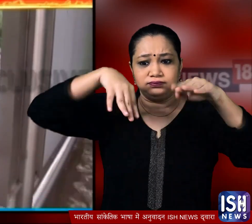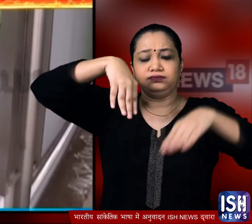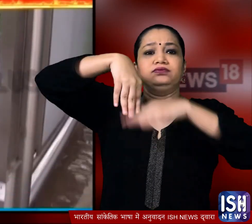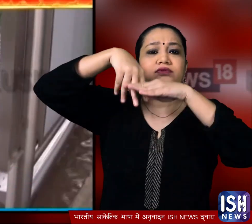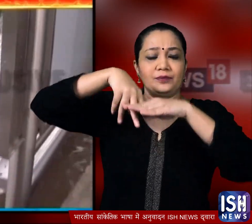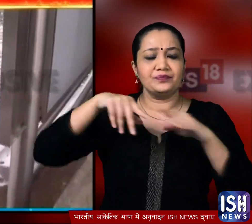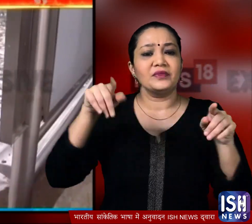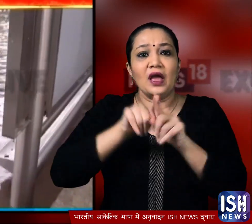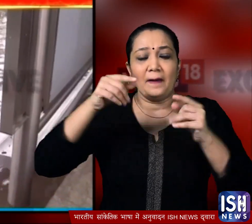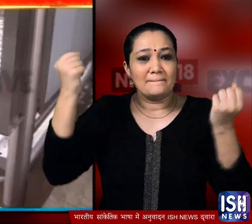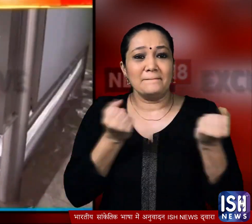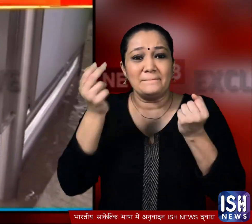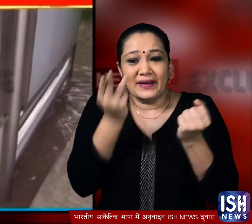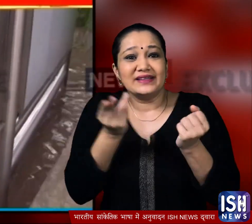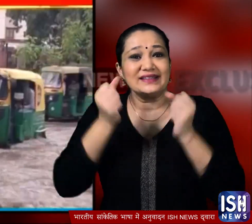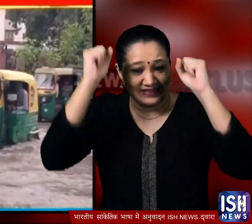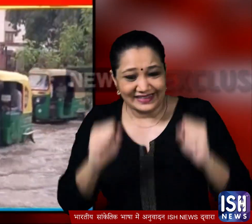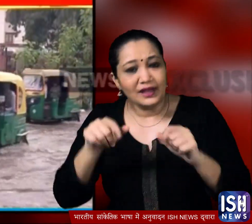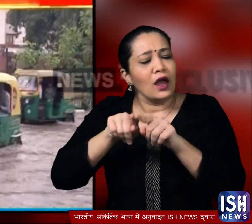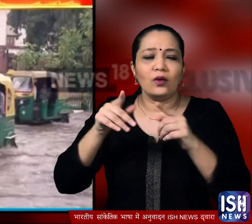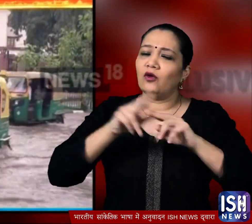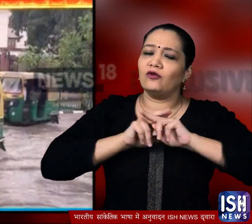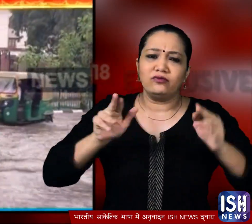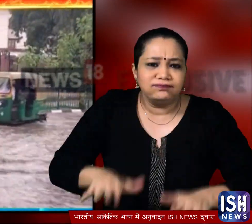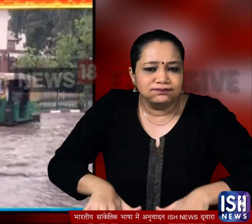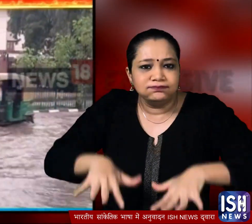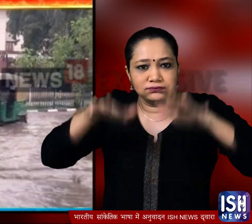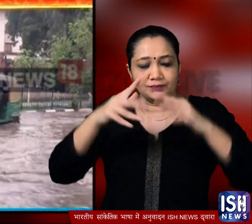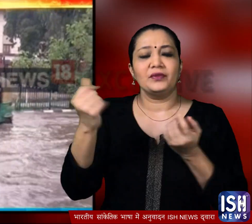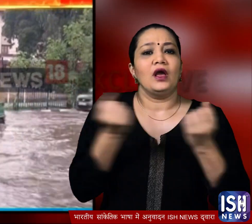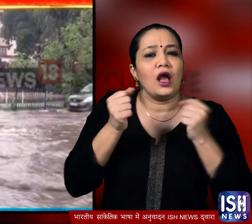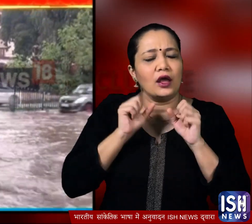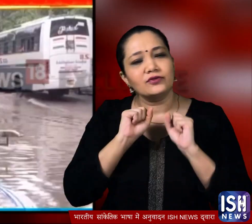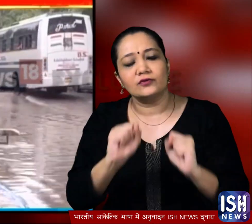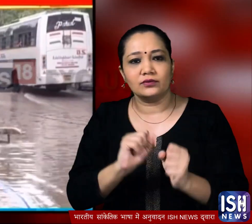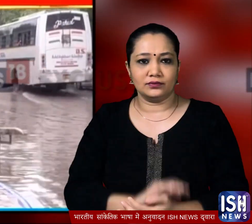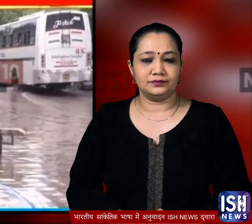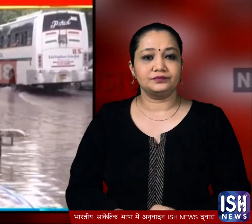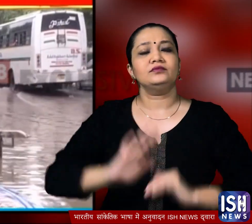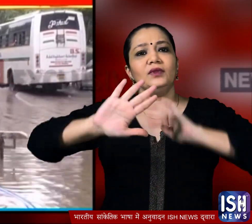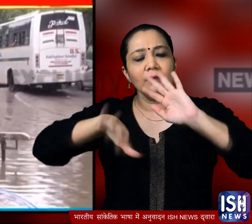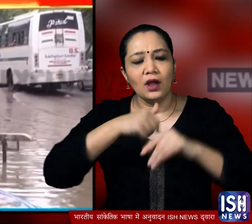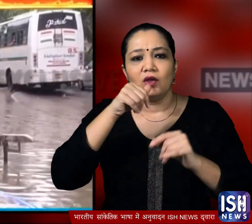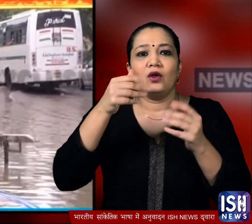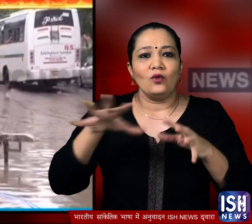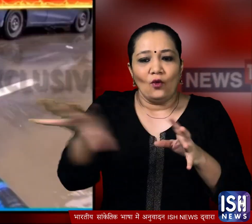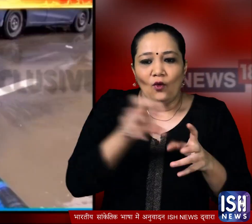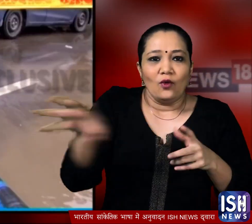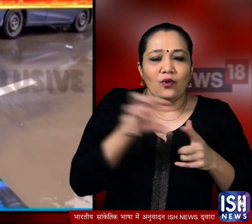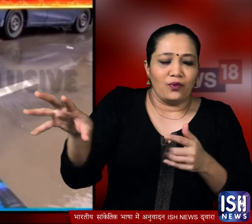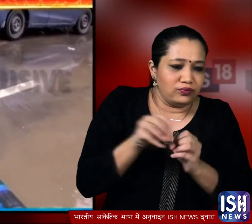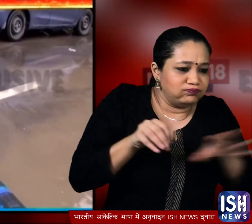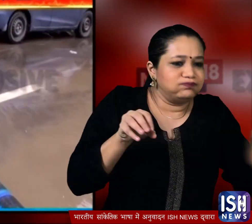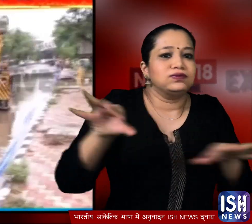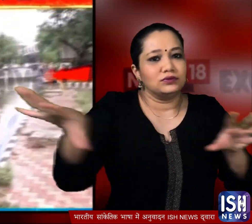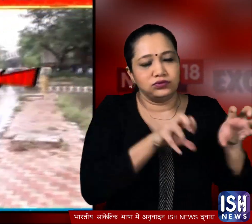बस स्टैंड भी आधे से ज्यादा डूबा दिखाई दिया। पानी भरने की वजह से गाड़ियों का चलना मुश्किल हो गया। हालांकि बाद में पंप के जरिए पानी निकालने की